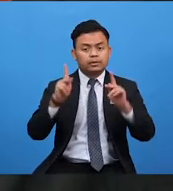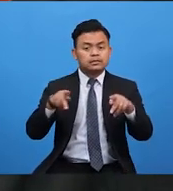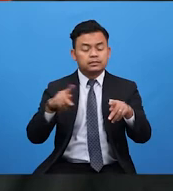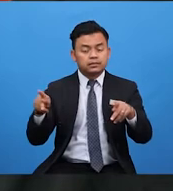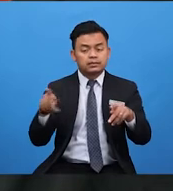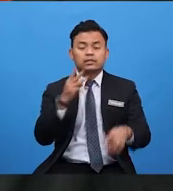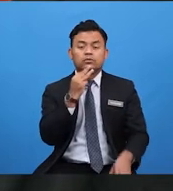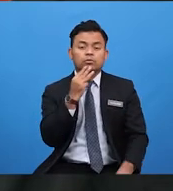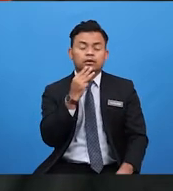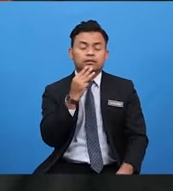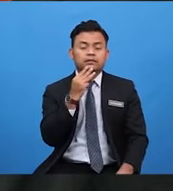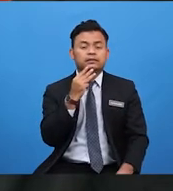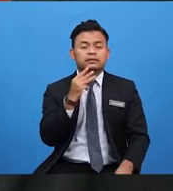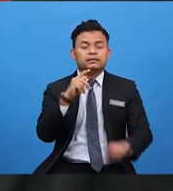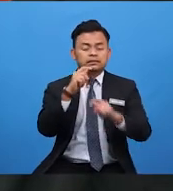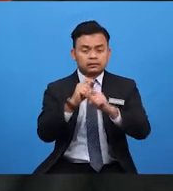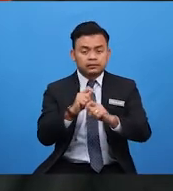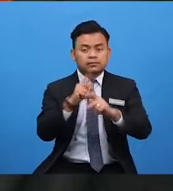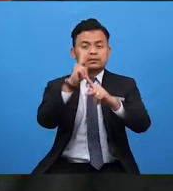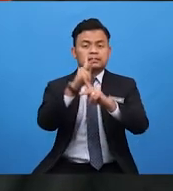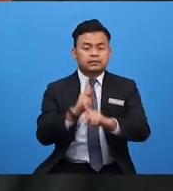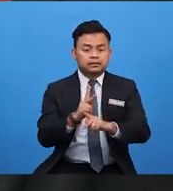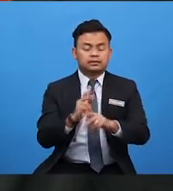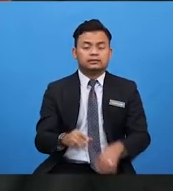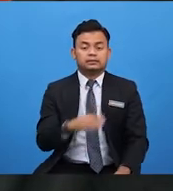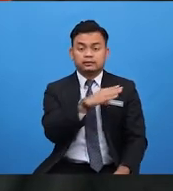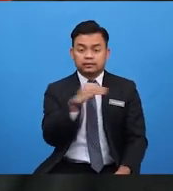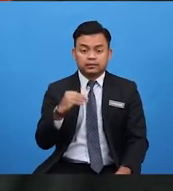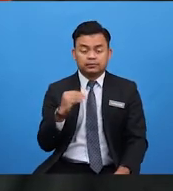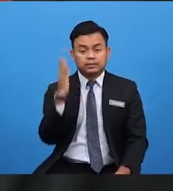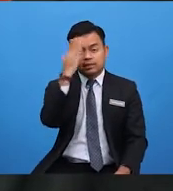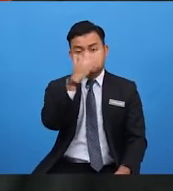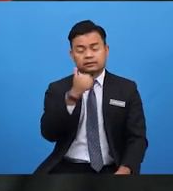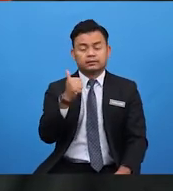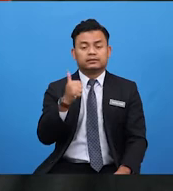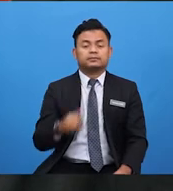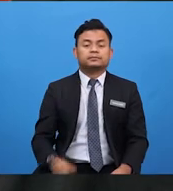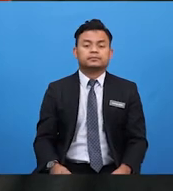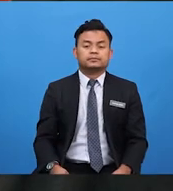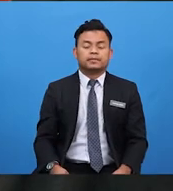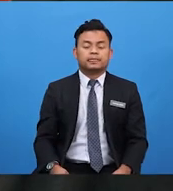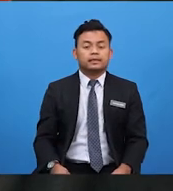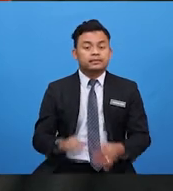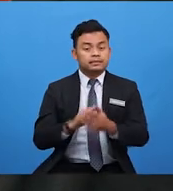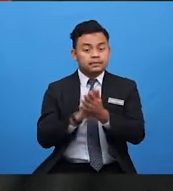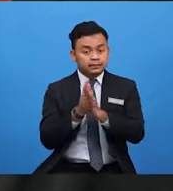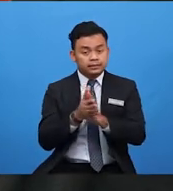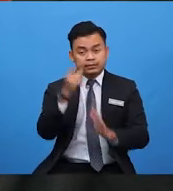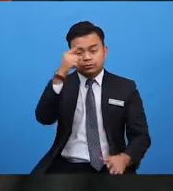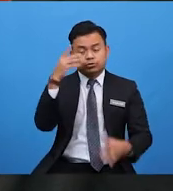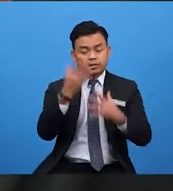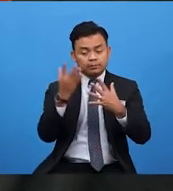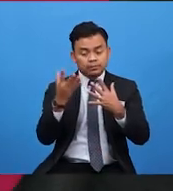menarik apabila dipakai? Jadi, pada episod kali ini, cikgu ingin memperkenalkan